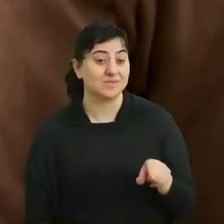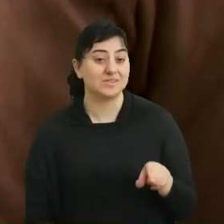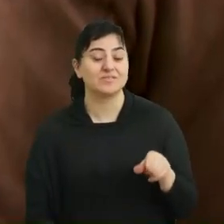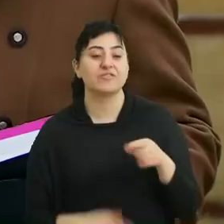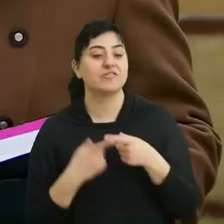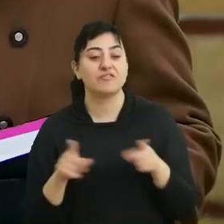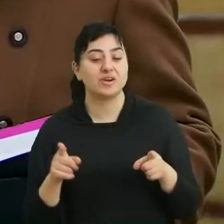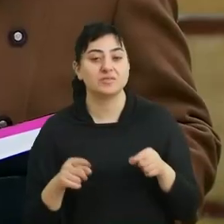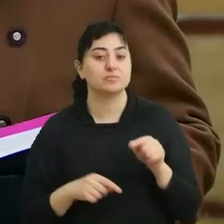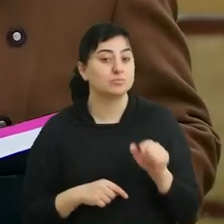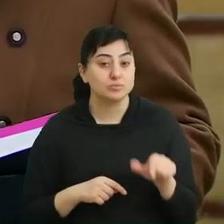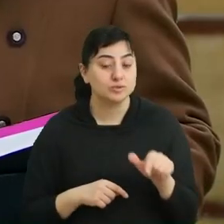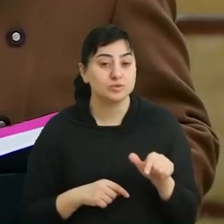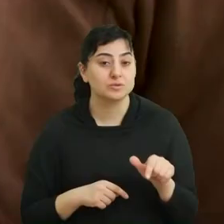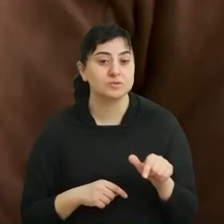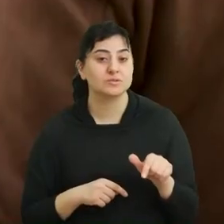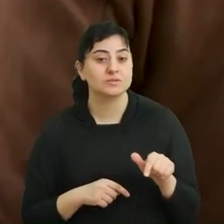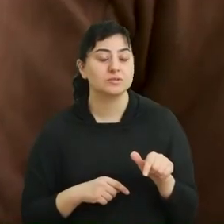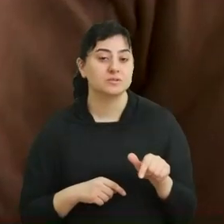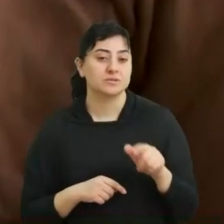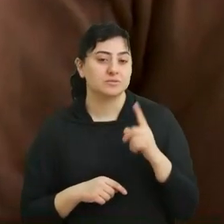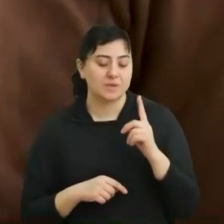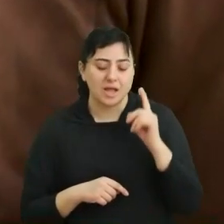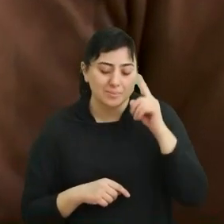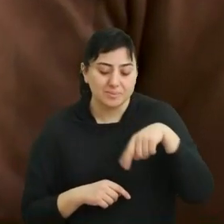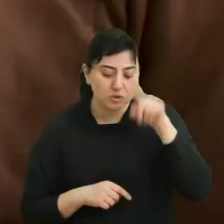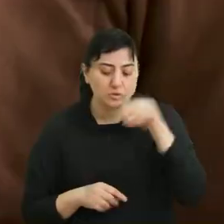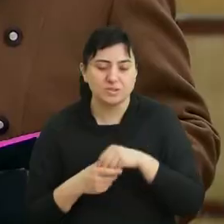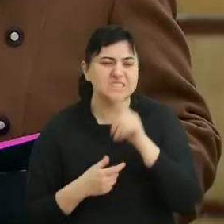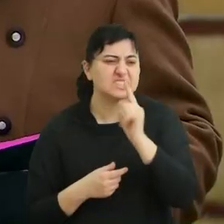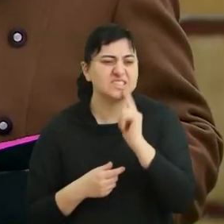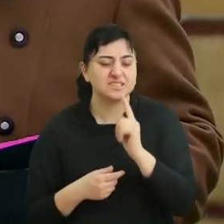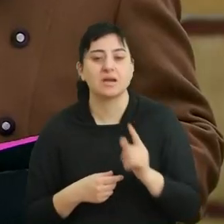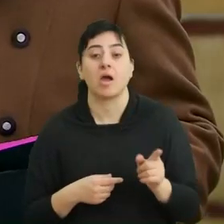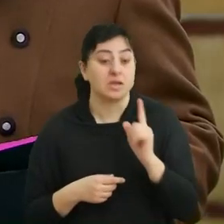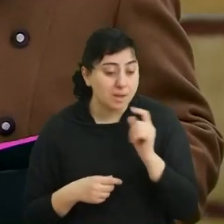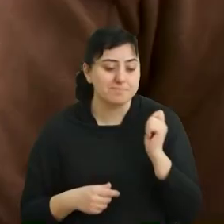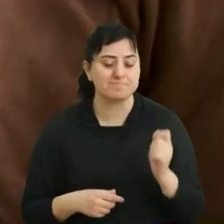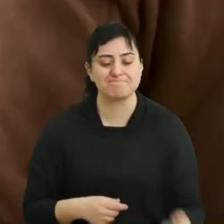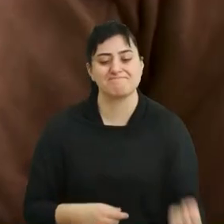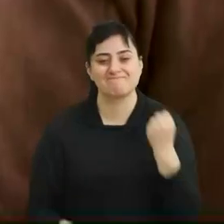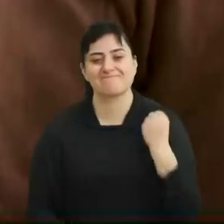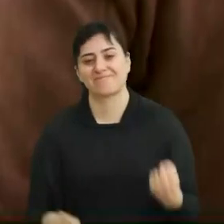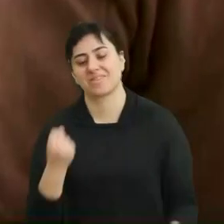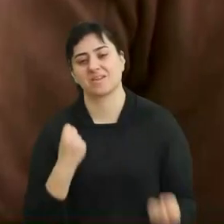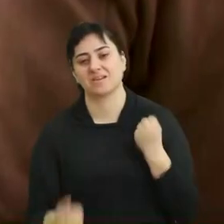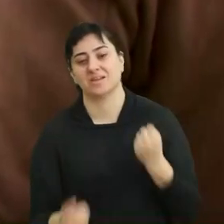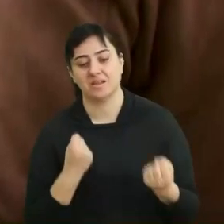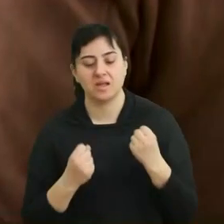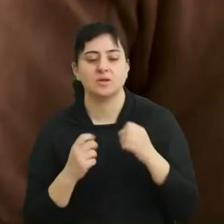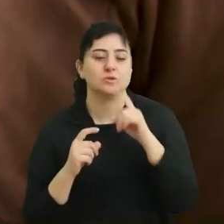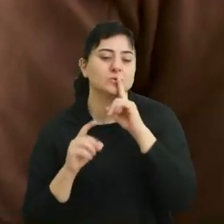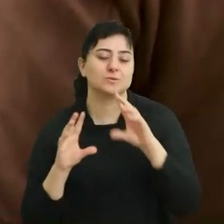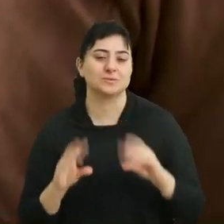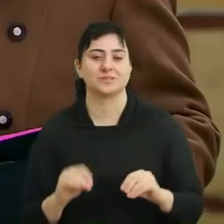dambılın farkı burada. Bu dambılın efendim günün belirli saatinde zil çalıyor. Bunu alıp hemen efendim böyle ağırlık